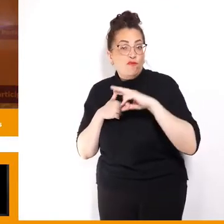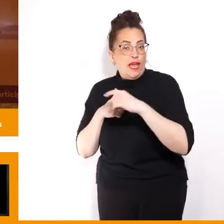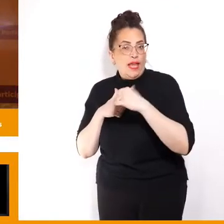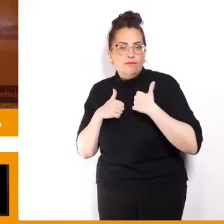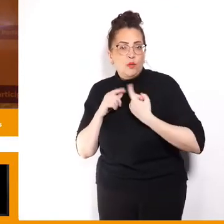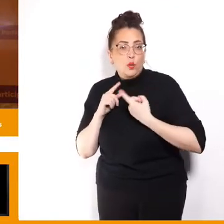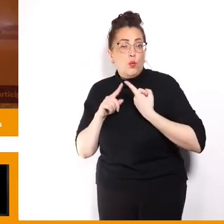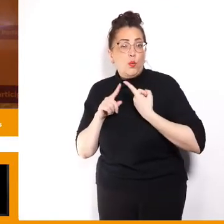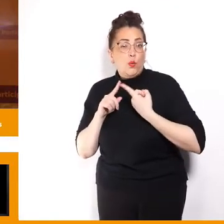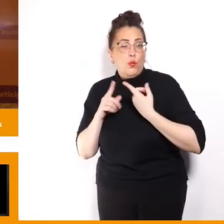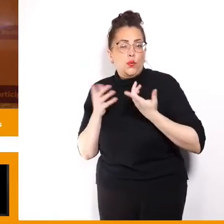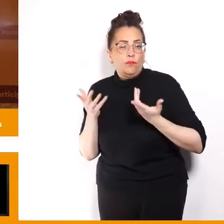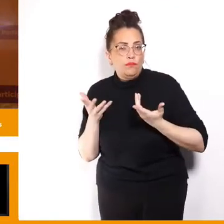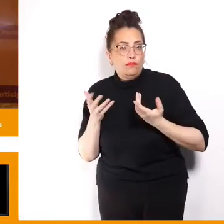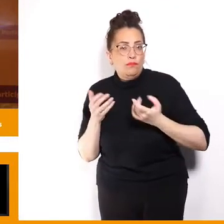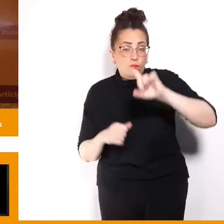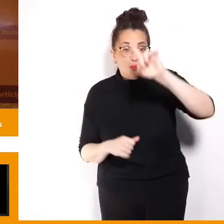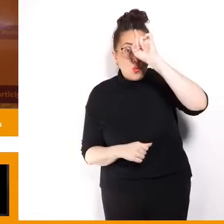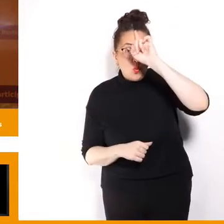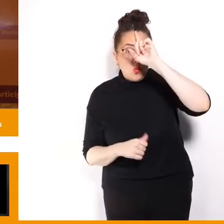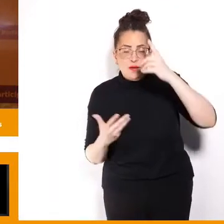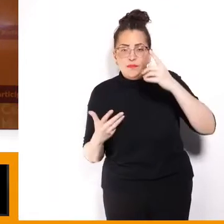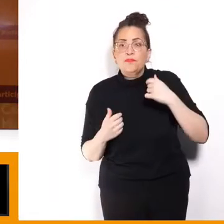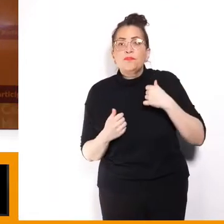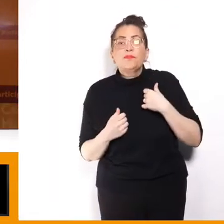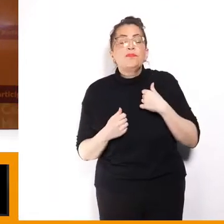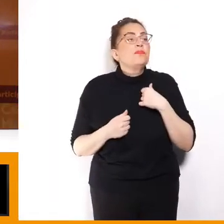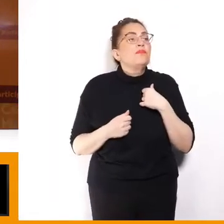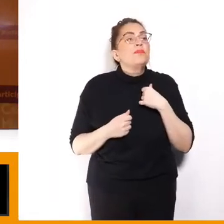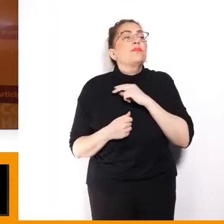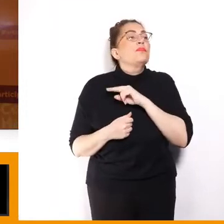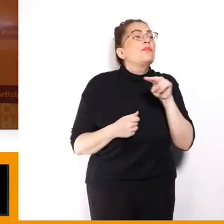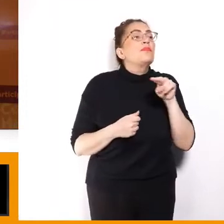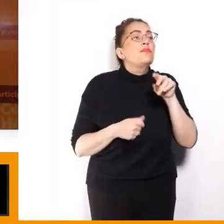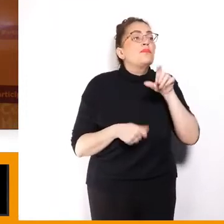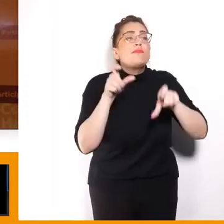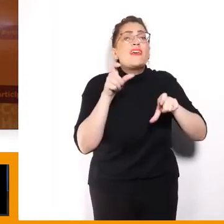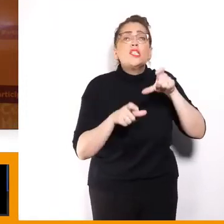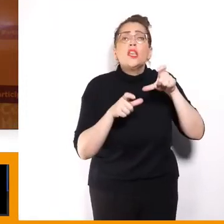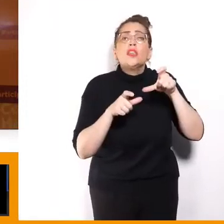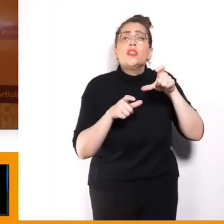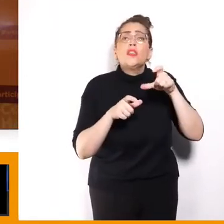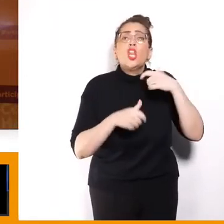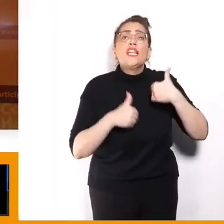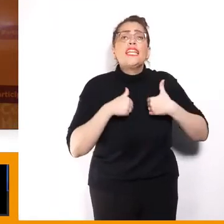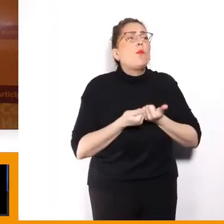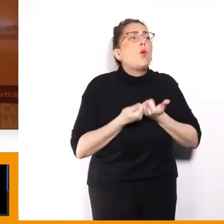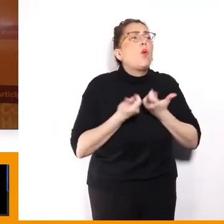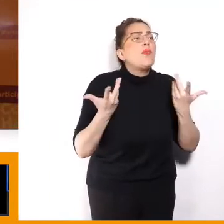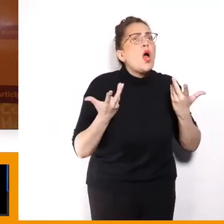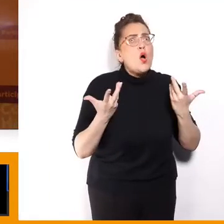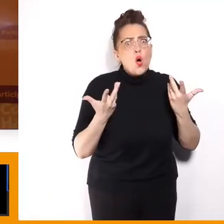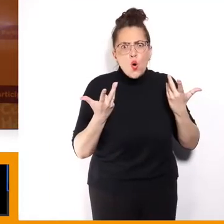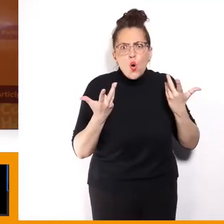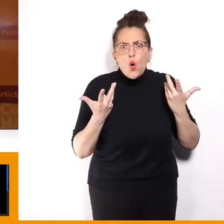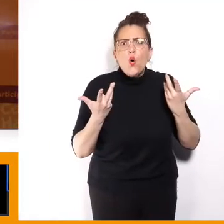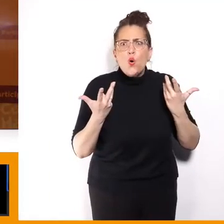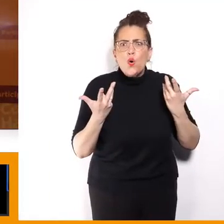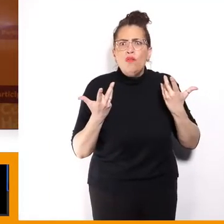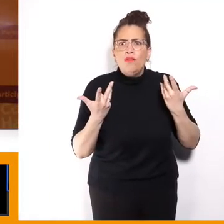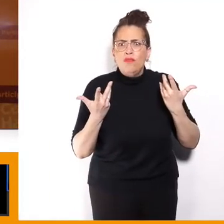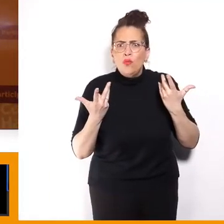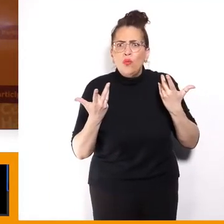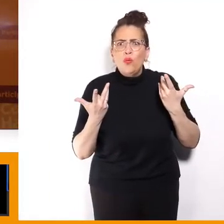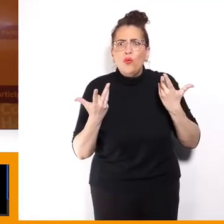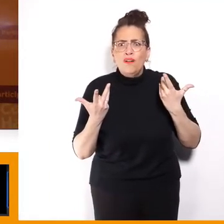fois, on a bien conscience du nombre de personnes aujourd'hui qui sont concernées par le volet du handicap. Hein. On a le chiffre de 12 millions, mais enfin